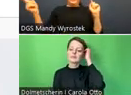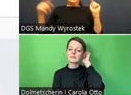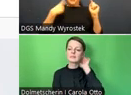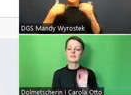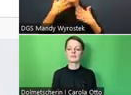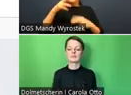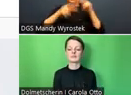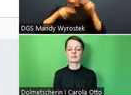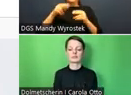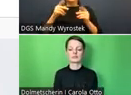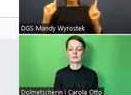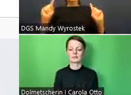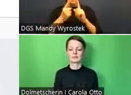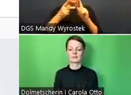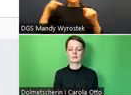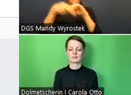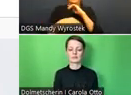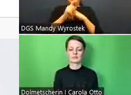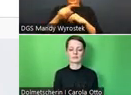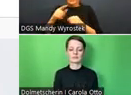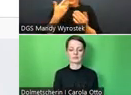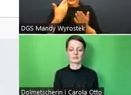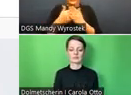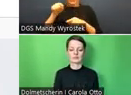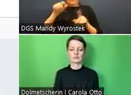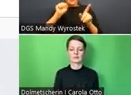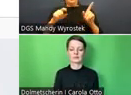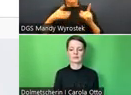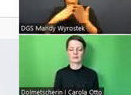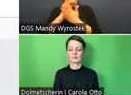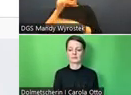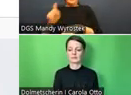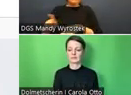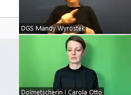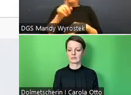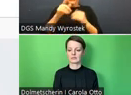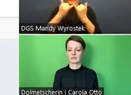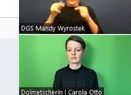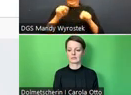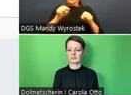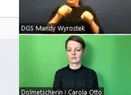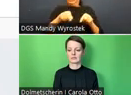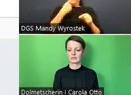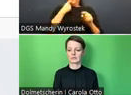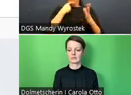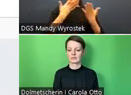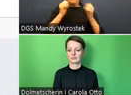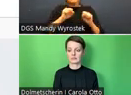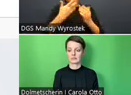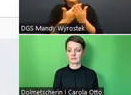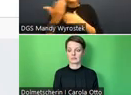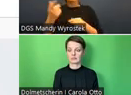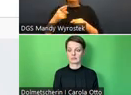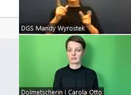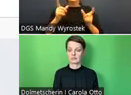breite Nutzendengruppe zugänglich machen. Diese erweitert. Ja, dann wird der gesamte Absatz vorgelesen. Das wäre